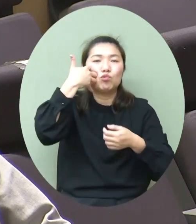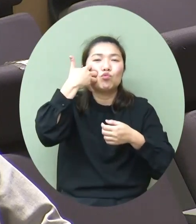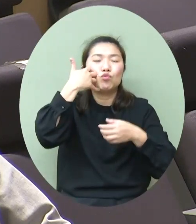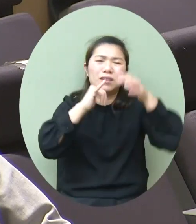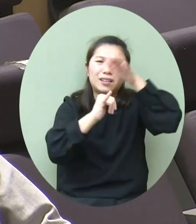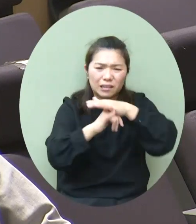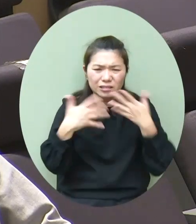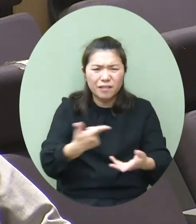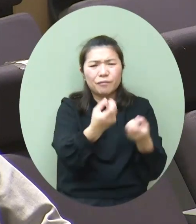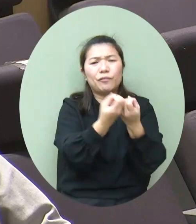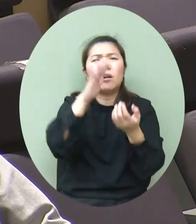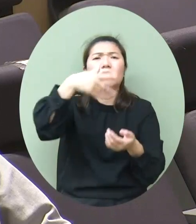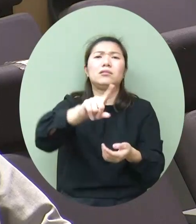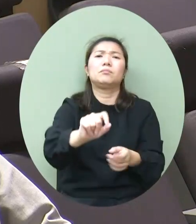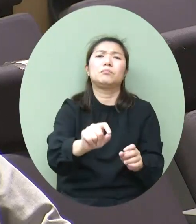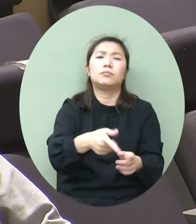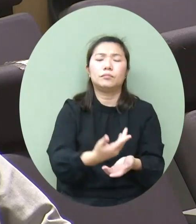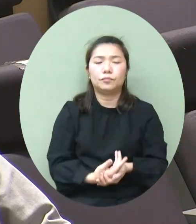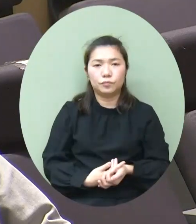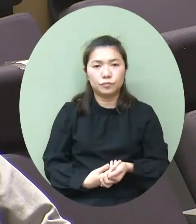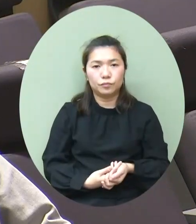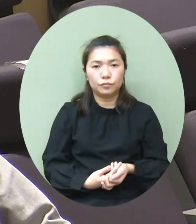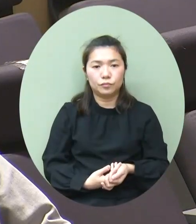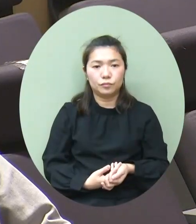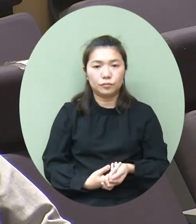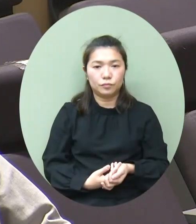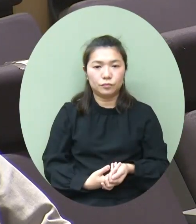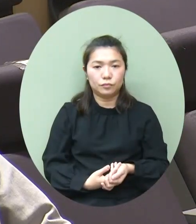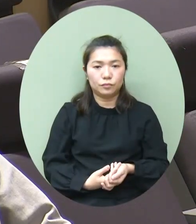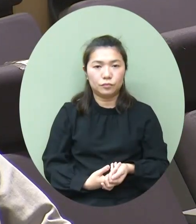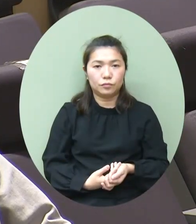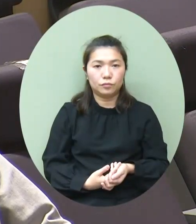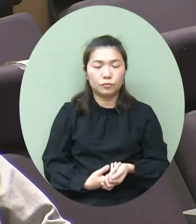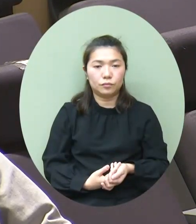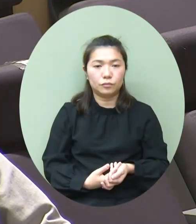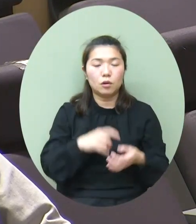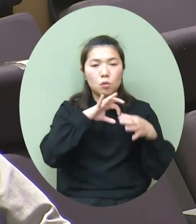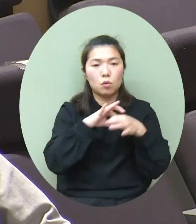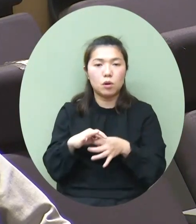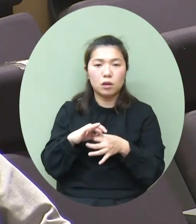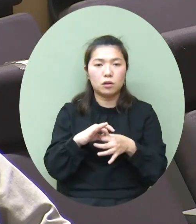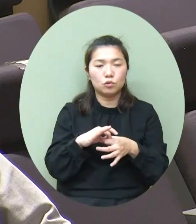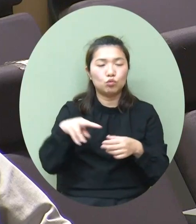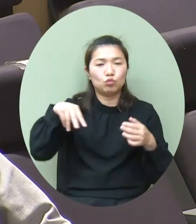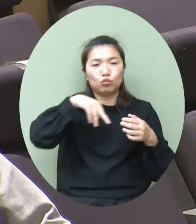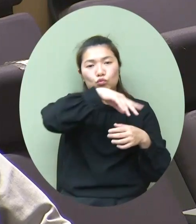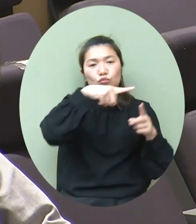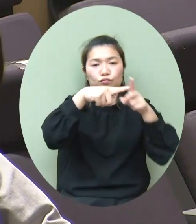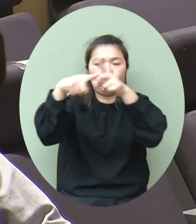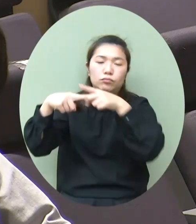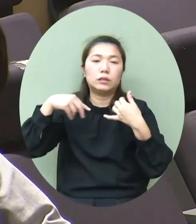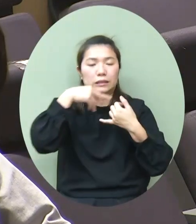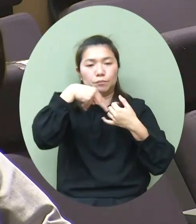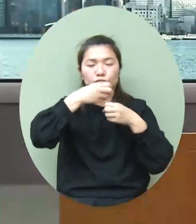知道医管局有一些冷冻的集装箱，为什么还有这样的情况发生呢？关